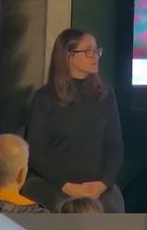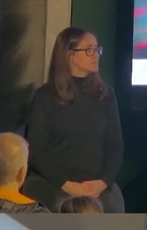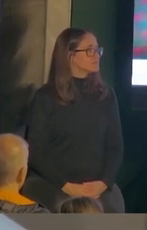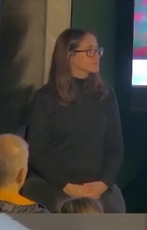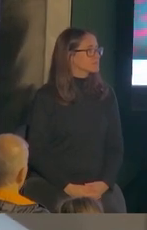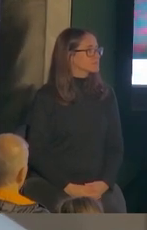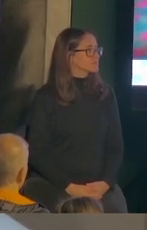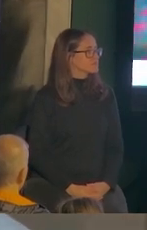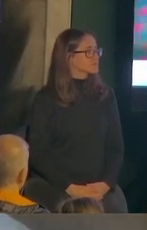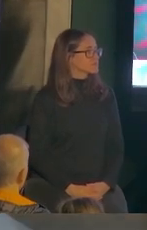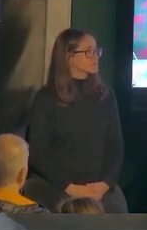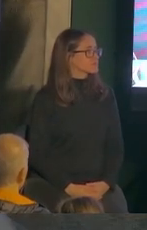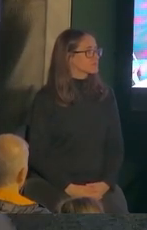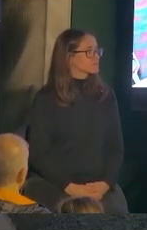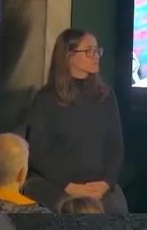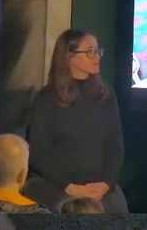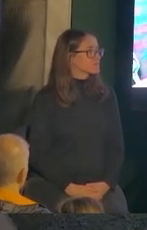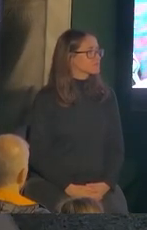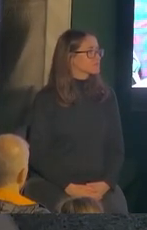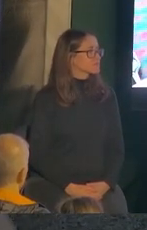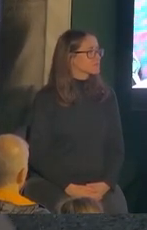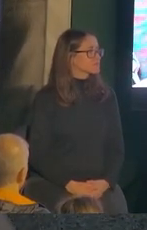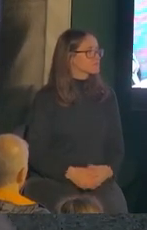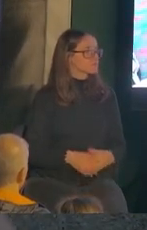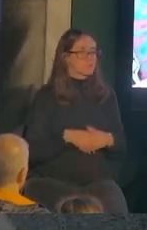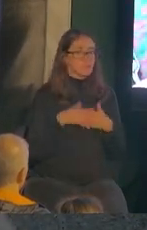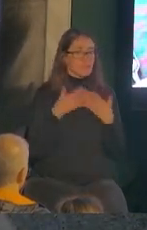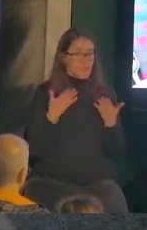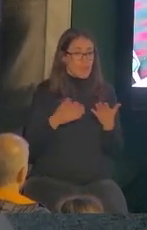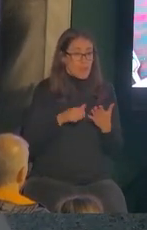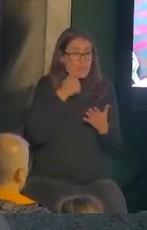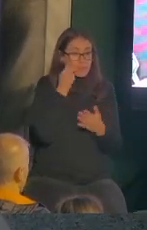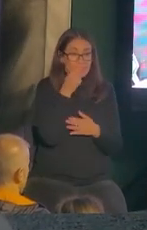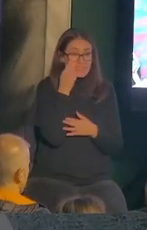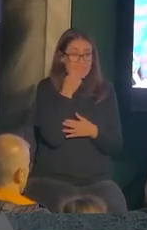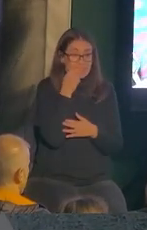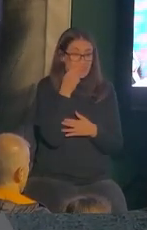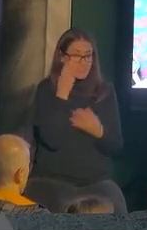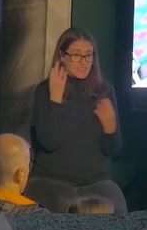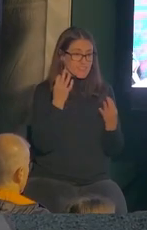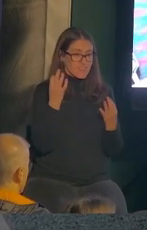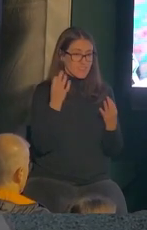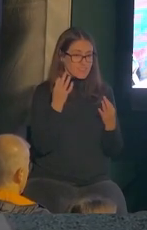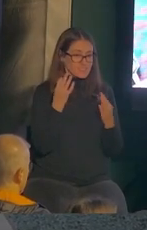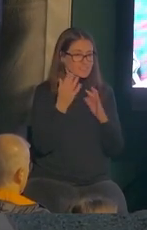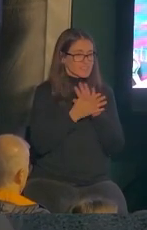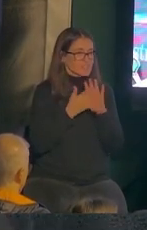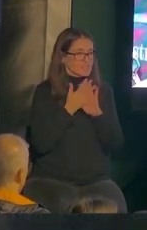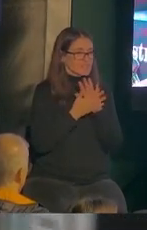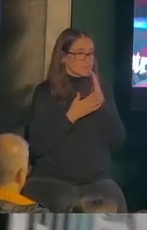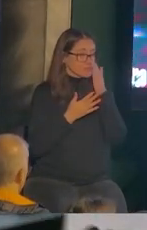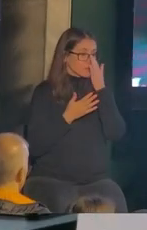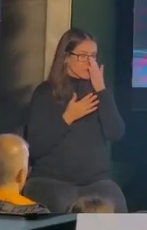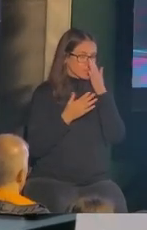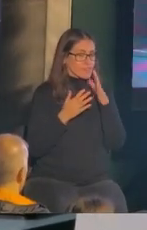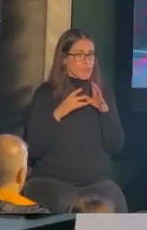Comprovat que estigués bé. I ara us diré la part més interessant de treballar amb la part aquesta